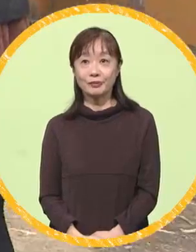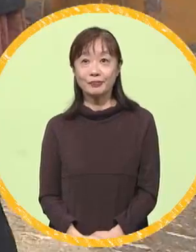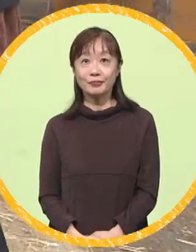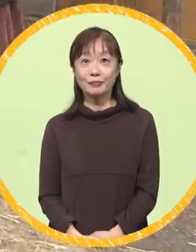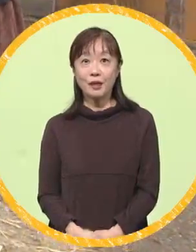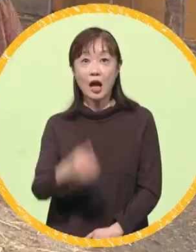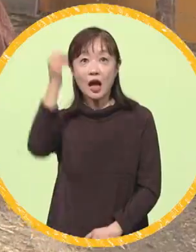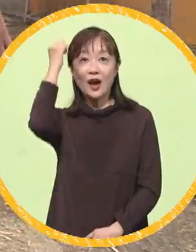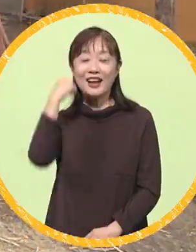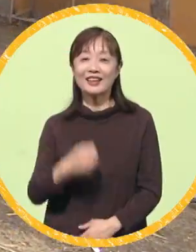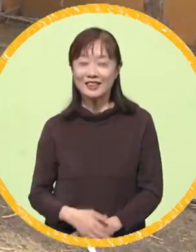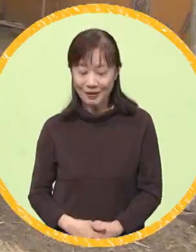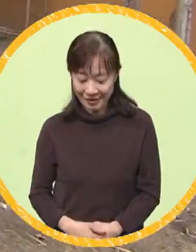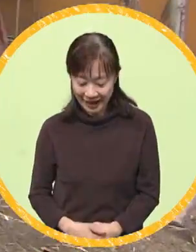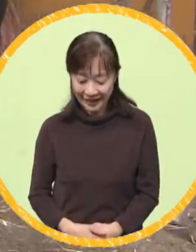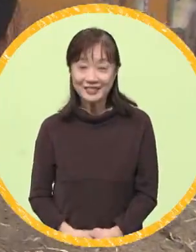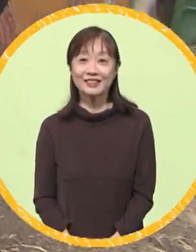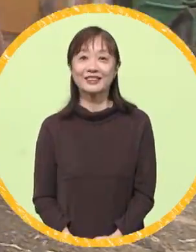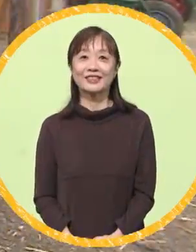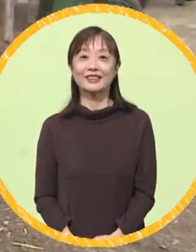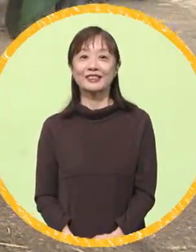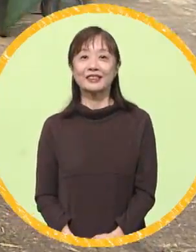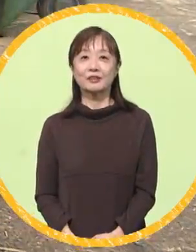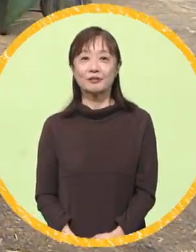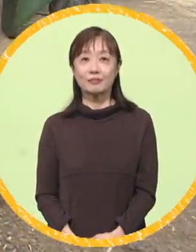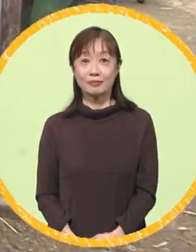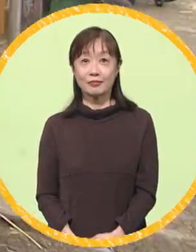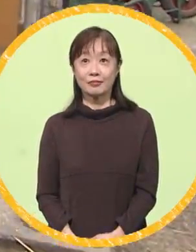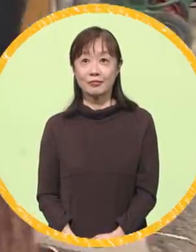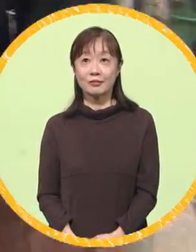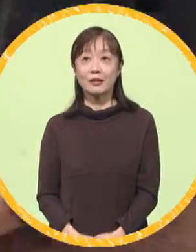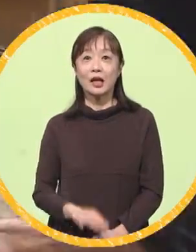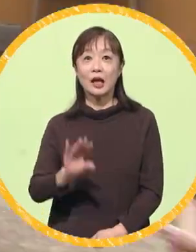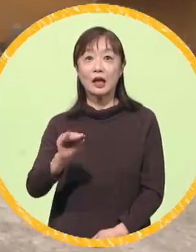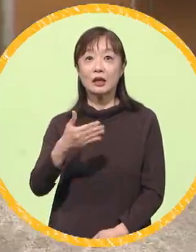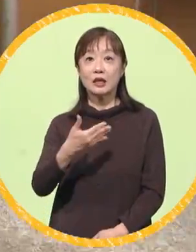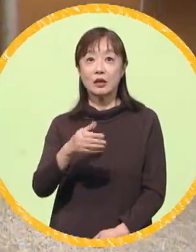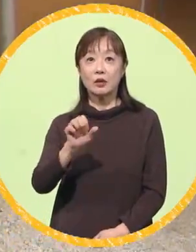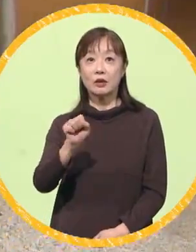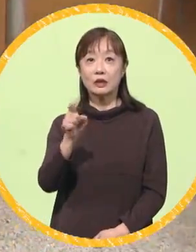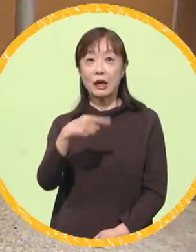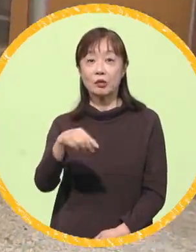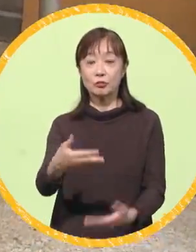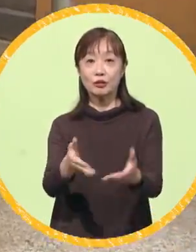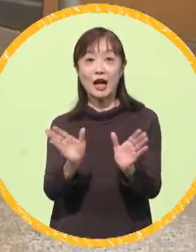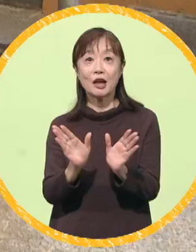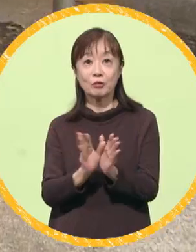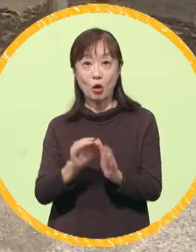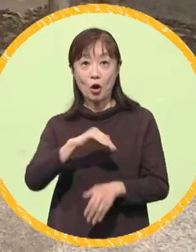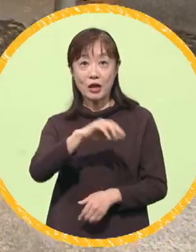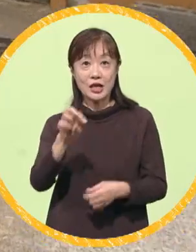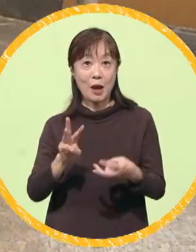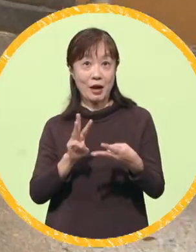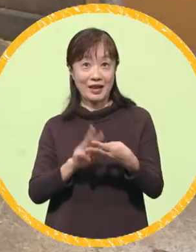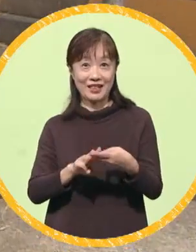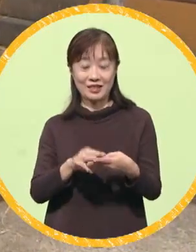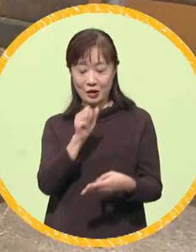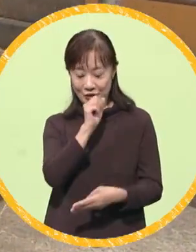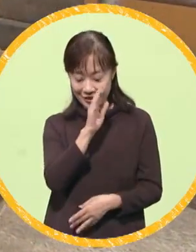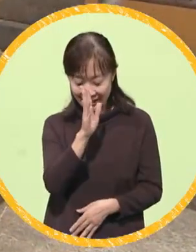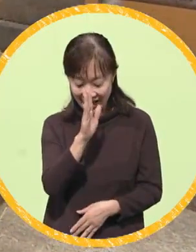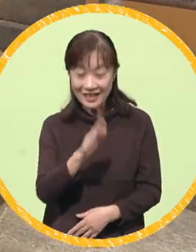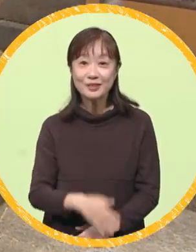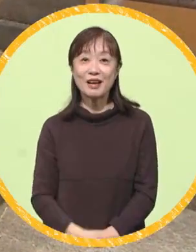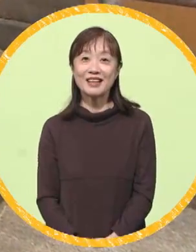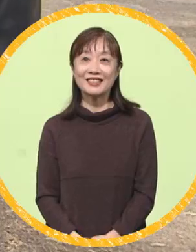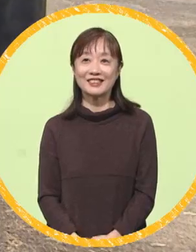おはようございます。 おはようございます。あ、畜産部です。はい、畜産部の山田です。本日はよろしくお願いします。 山田さん、よろしくお